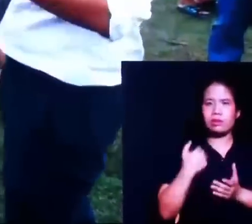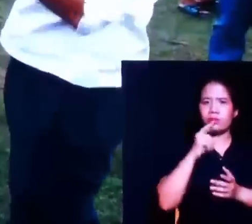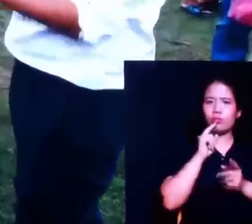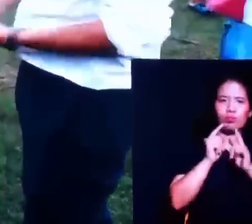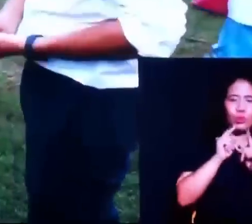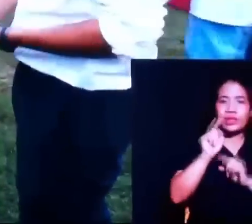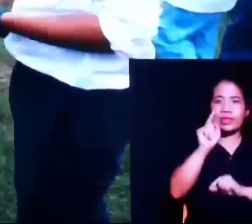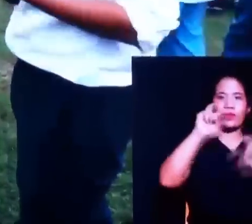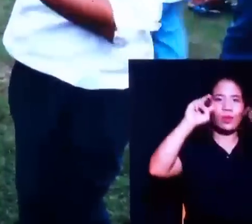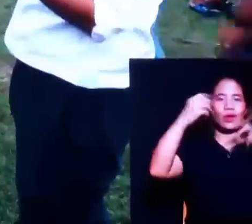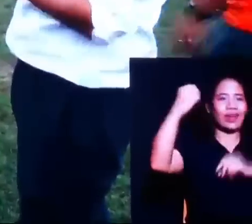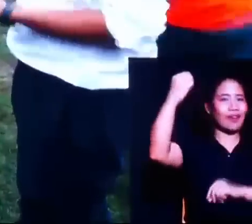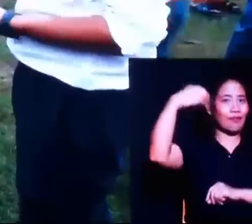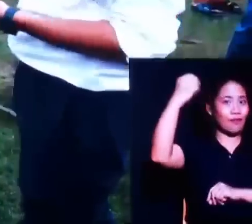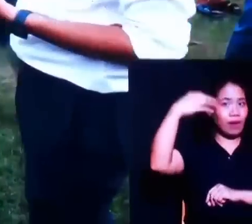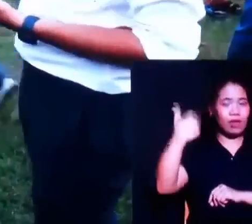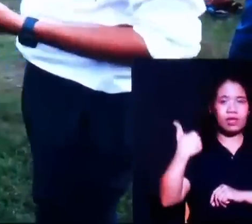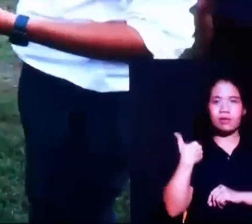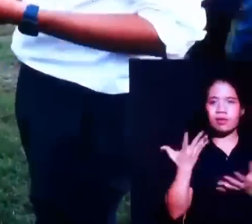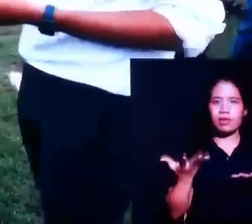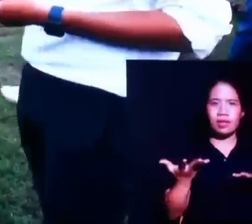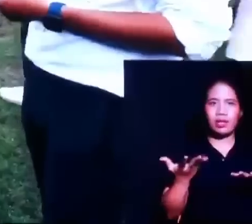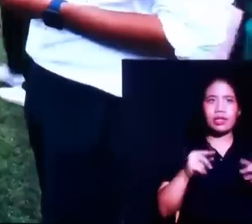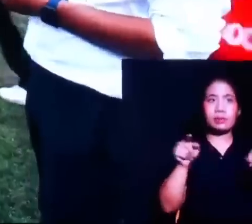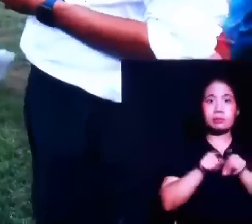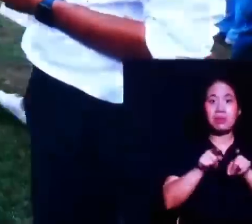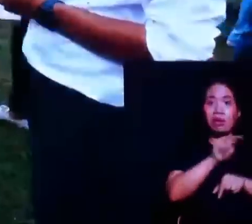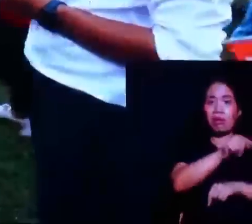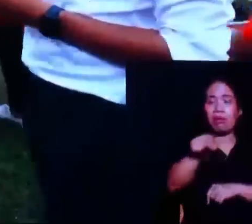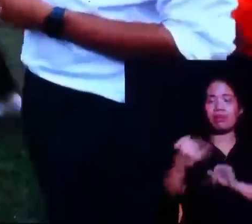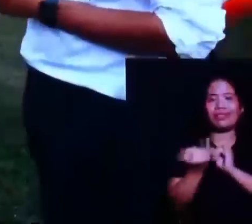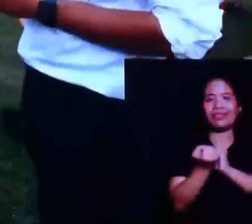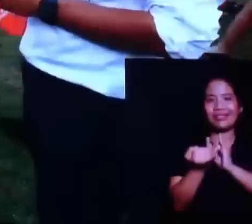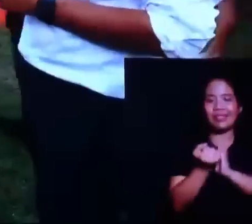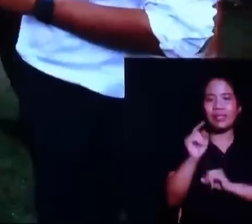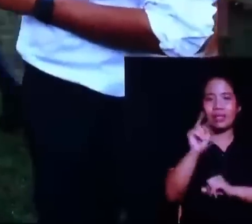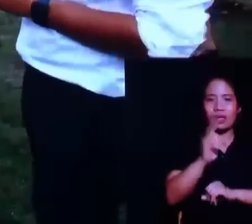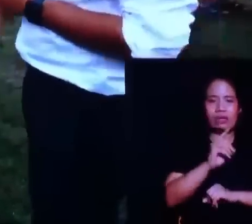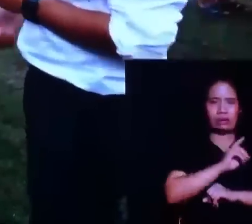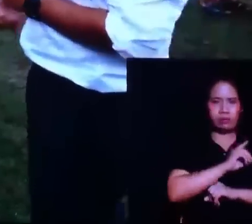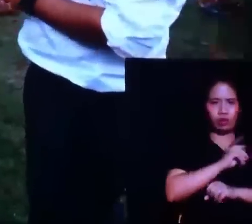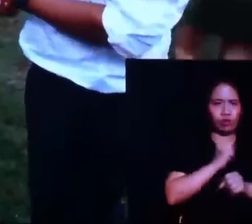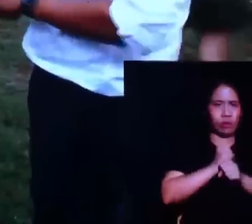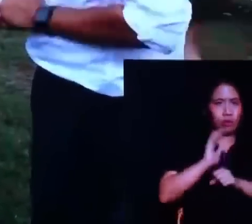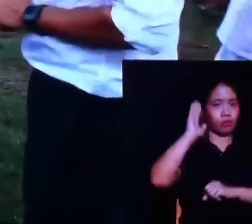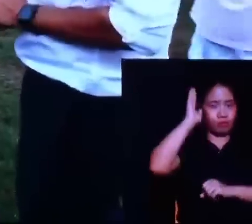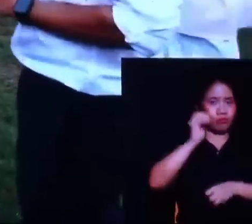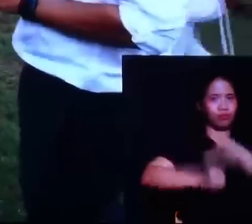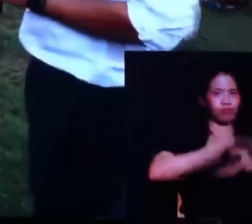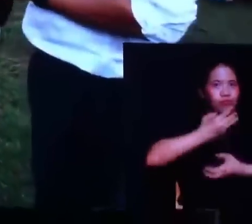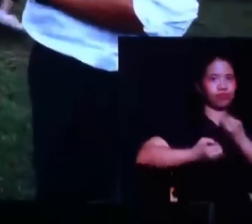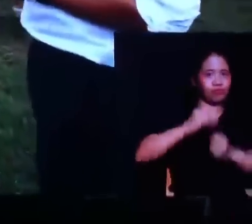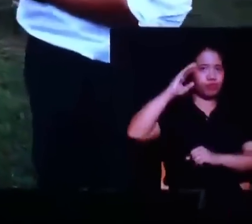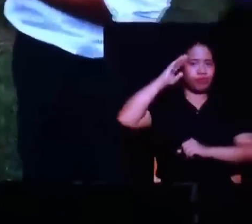ในไม่ได้ก็จะออกมาพบข้างนอกด้วยนี่ภาพสดให้ดูบรรยากาศกันพูดถึงพรรคก้าวไกลนะครับอั